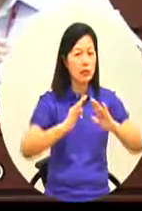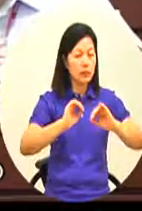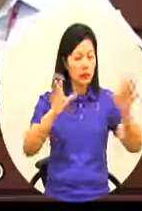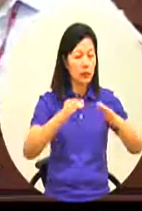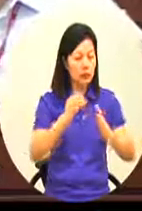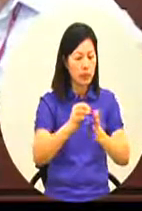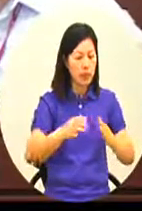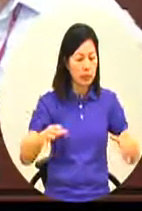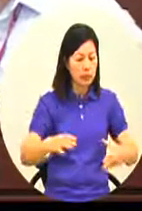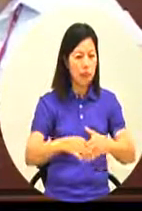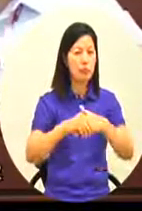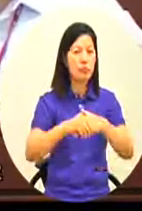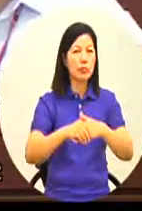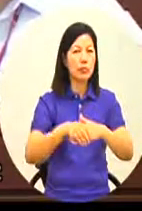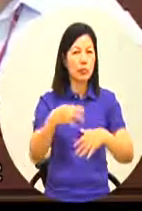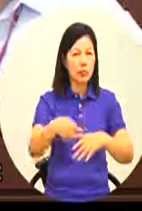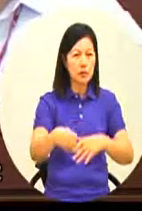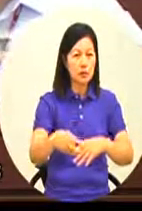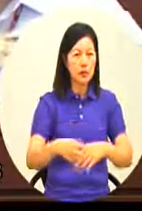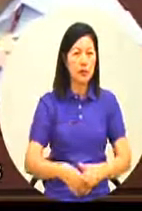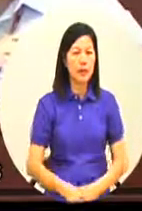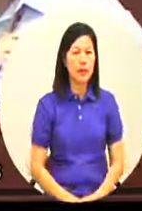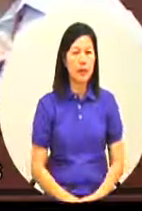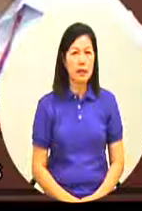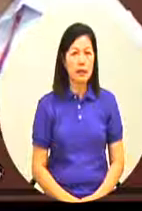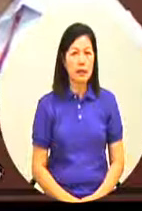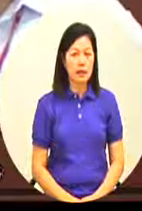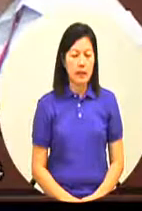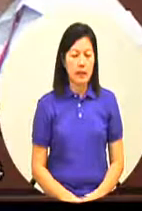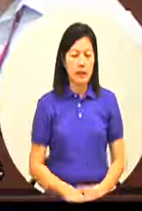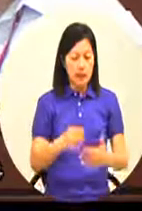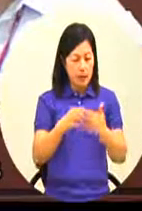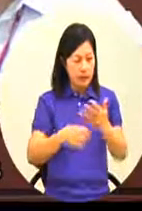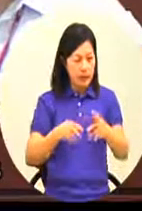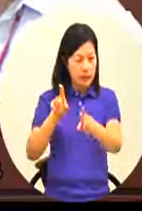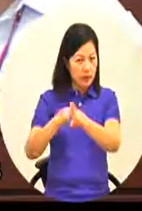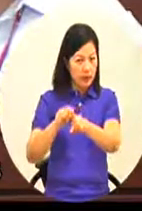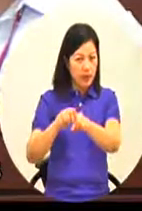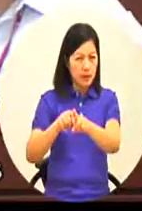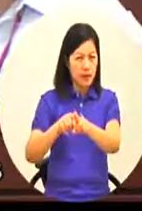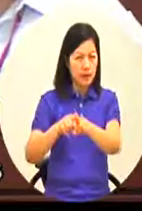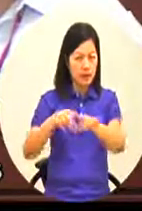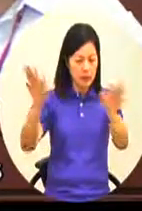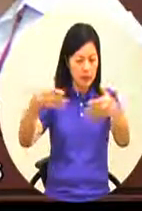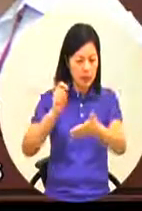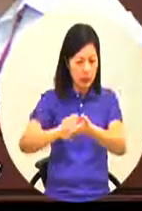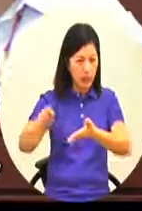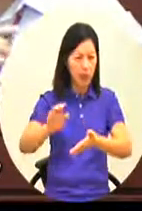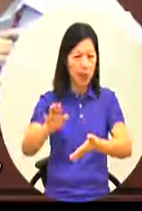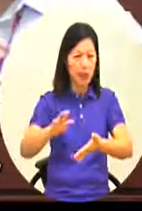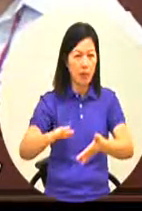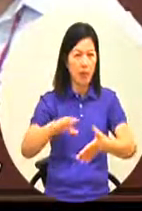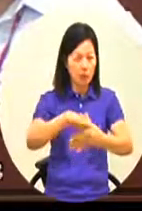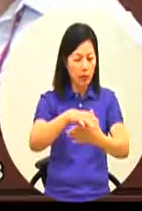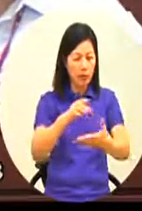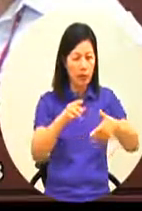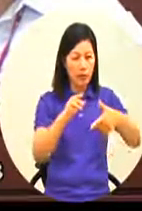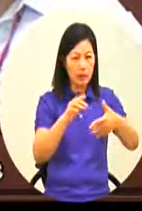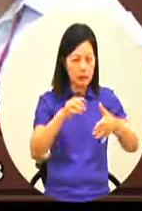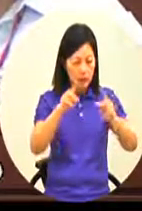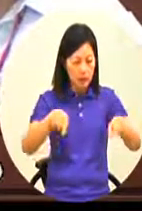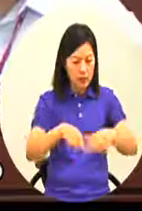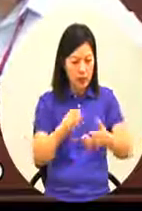采所谓的有条件的招标，那现在正在准备所谓的招标文件，预计大概我们快的话，这个月就可以正式